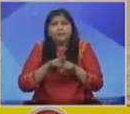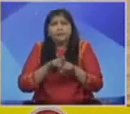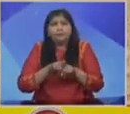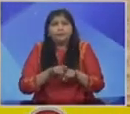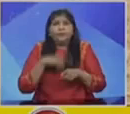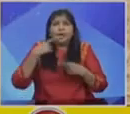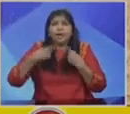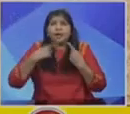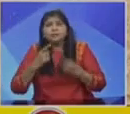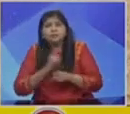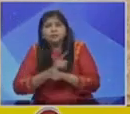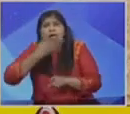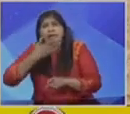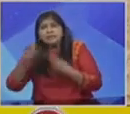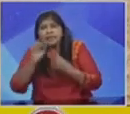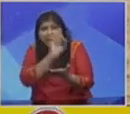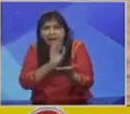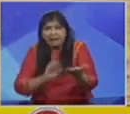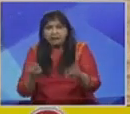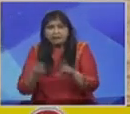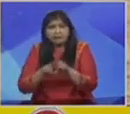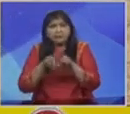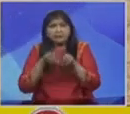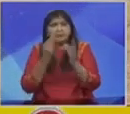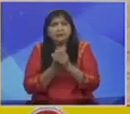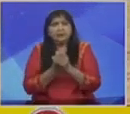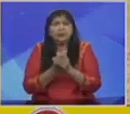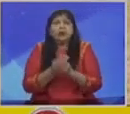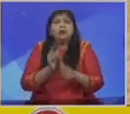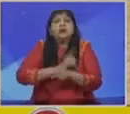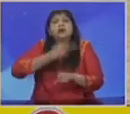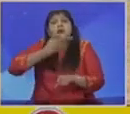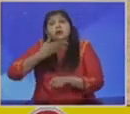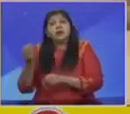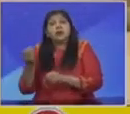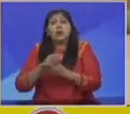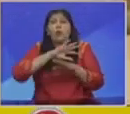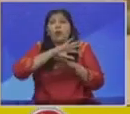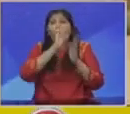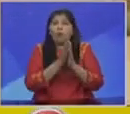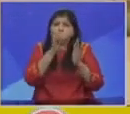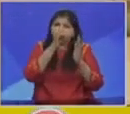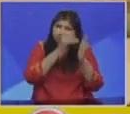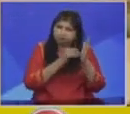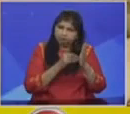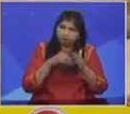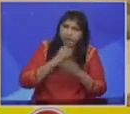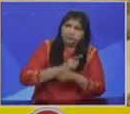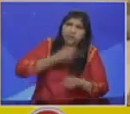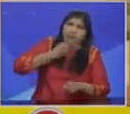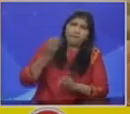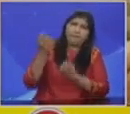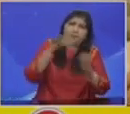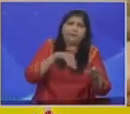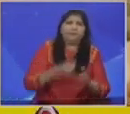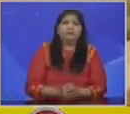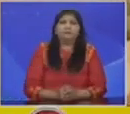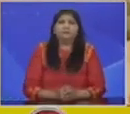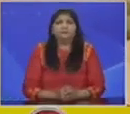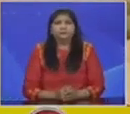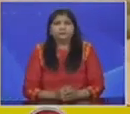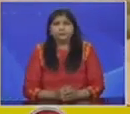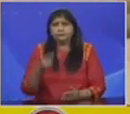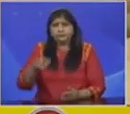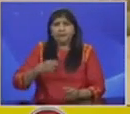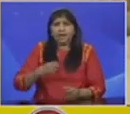तक और राइटिंग से लेकर ट्रेनिंग तक इन सभी पहलुओं के बारे में बताया जाता है। आपको